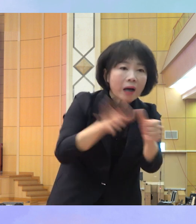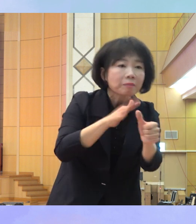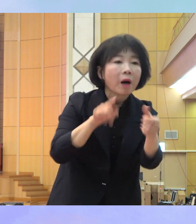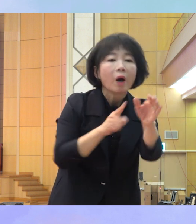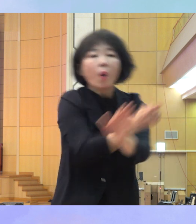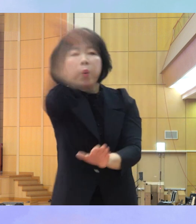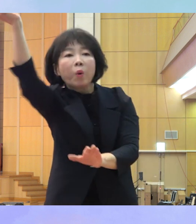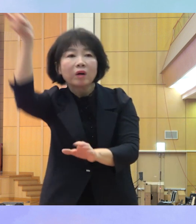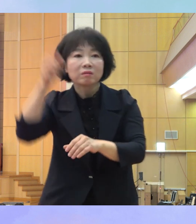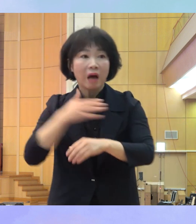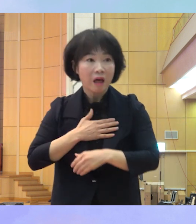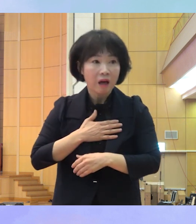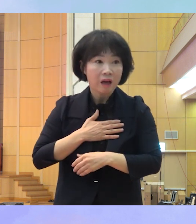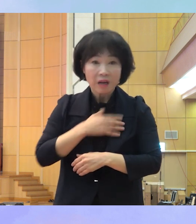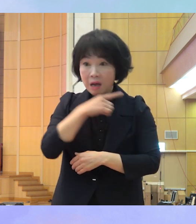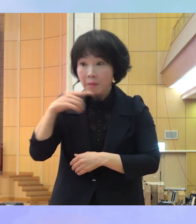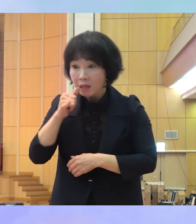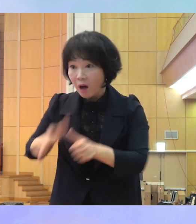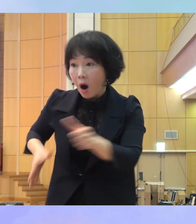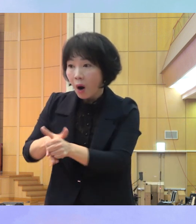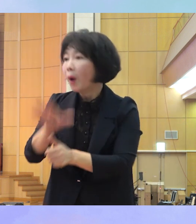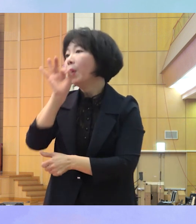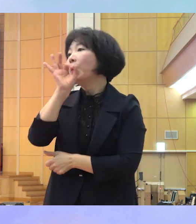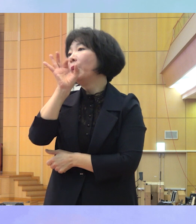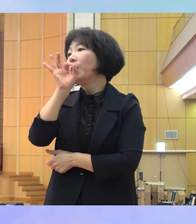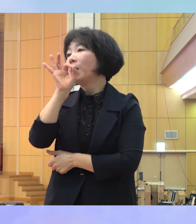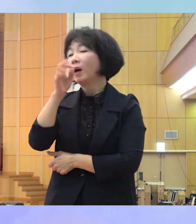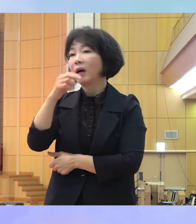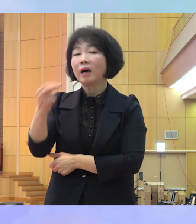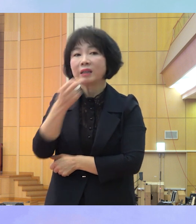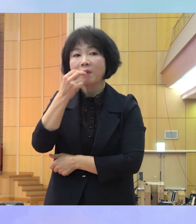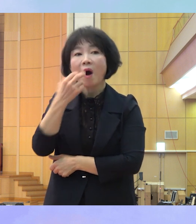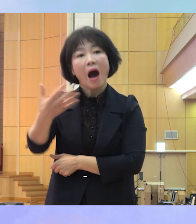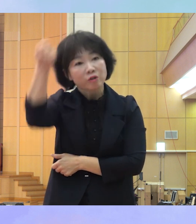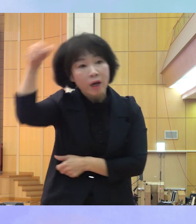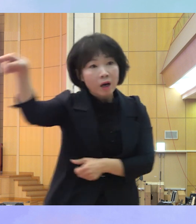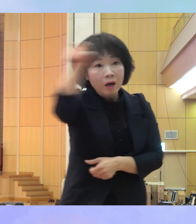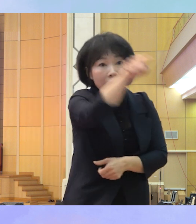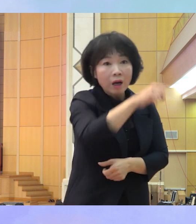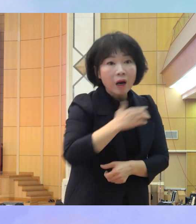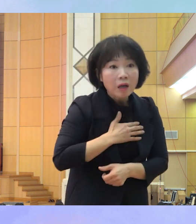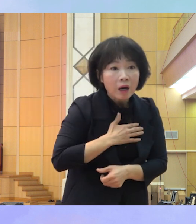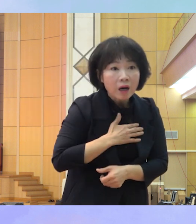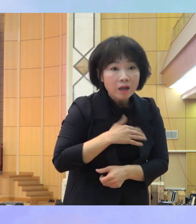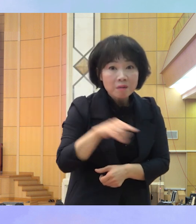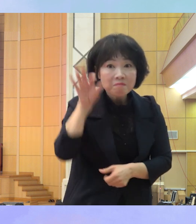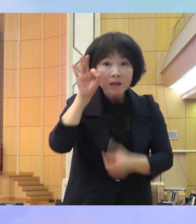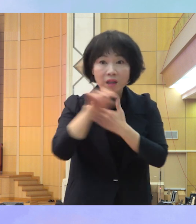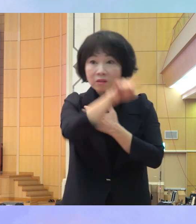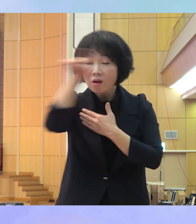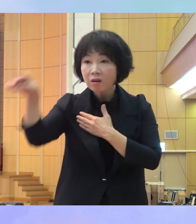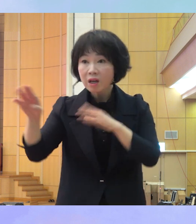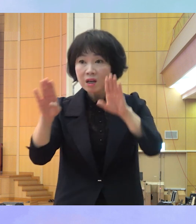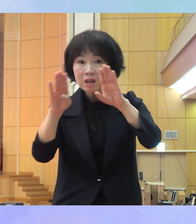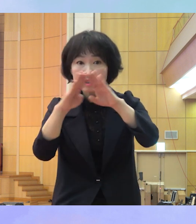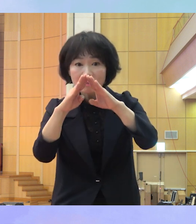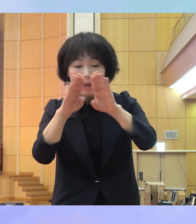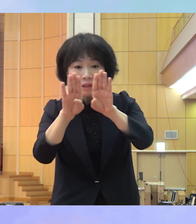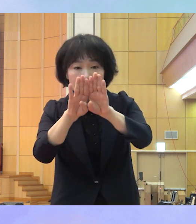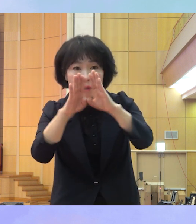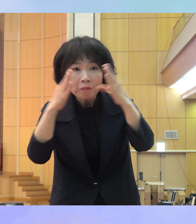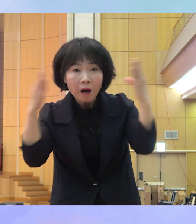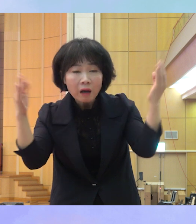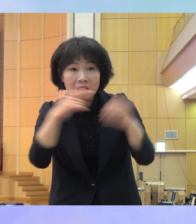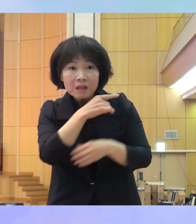넘으시고 멸하는 자로, 멸망시키는 자로 너희 집에 들어가서 너희를 치지 못하게 하실